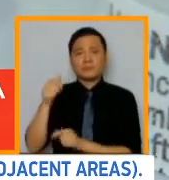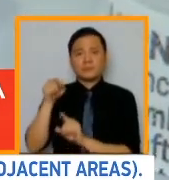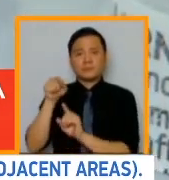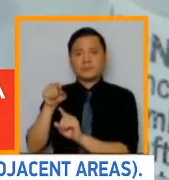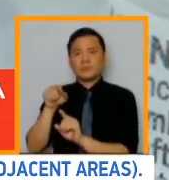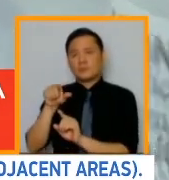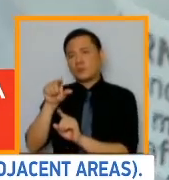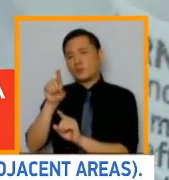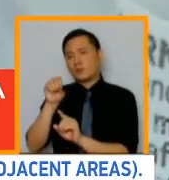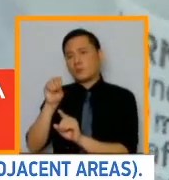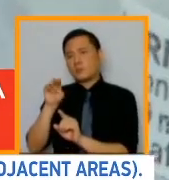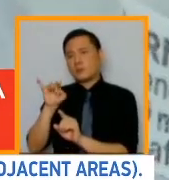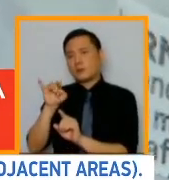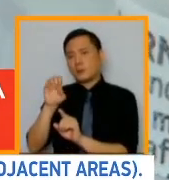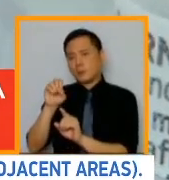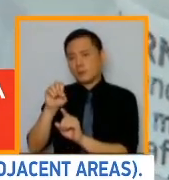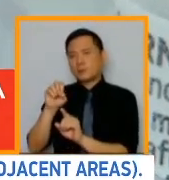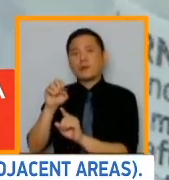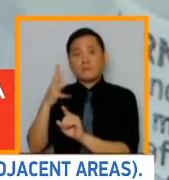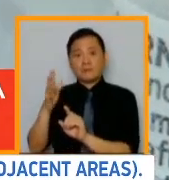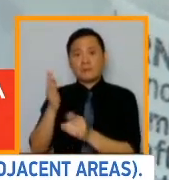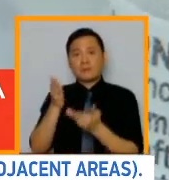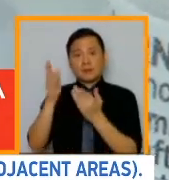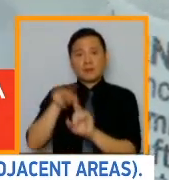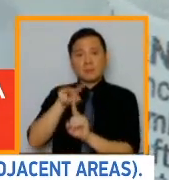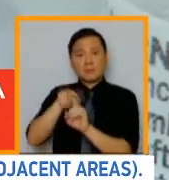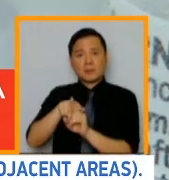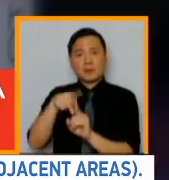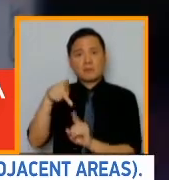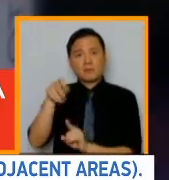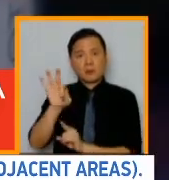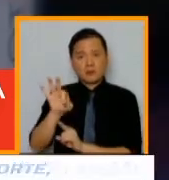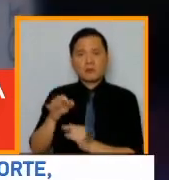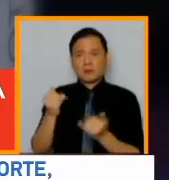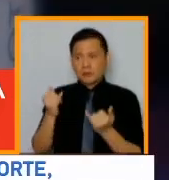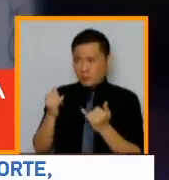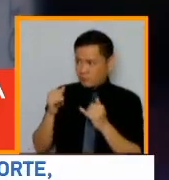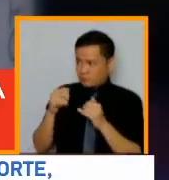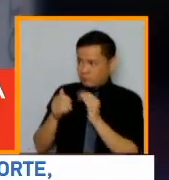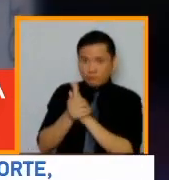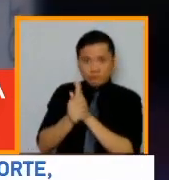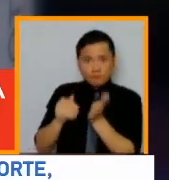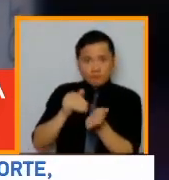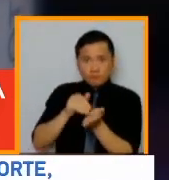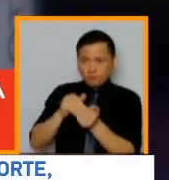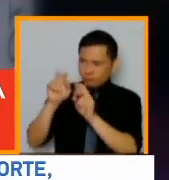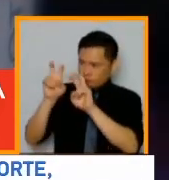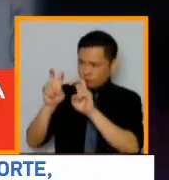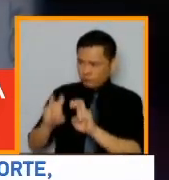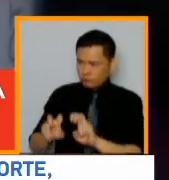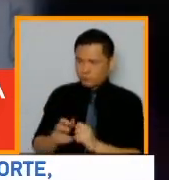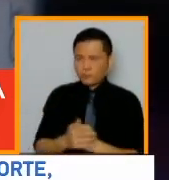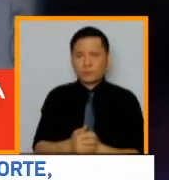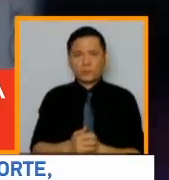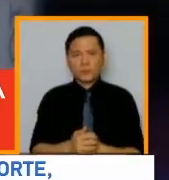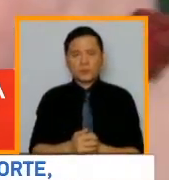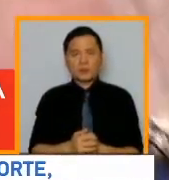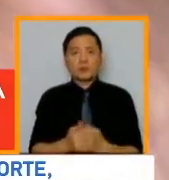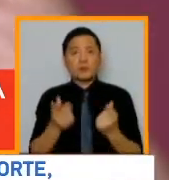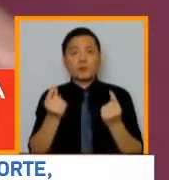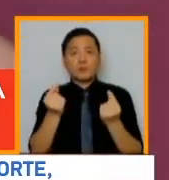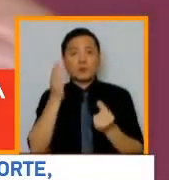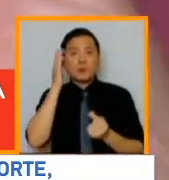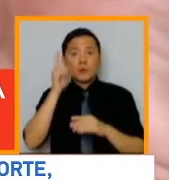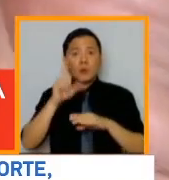para rito ang Pfizer at sinusuri na ng vaccine experts. Kung sakali, mas mababang dose ng COVID vaccine ang gagamitin sa